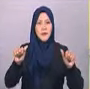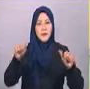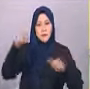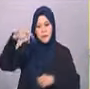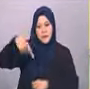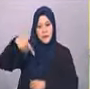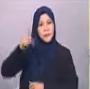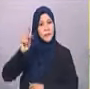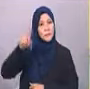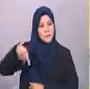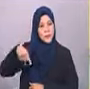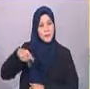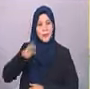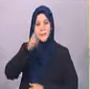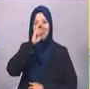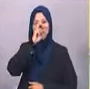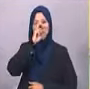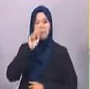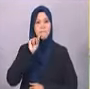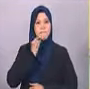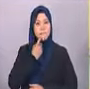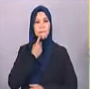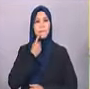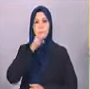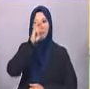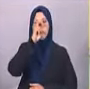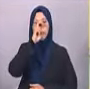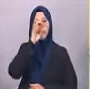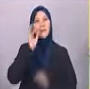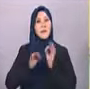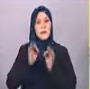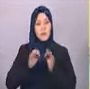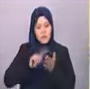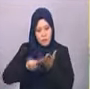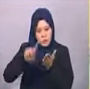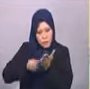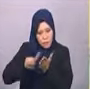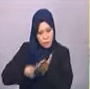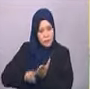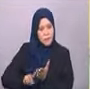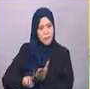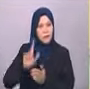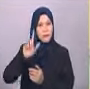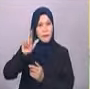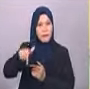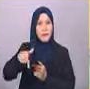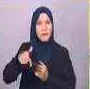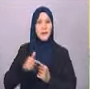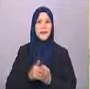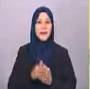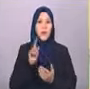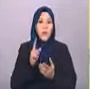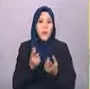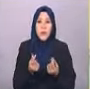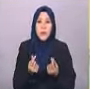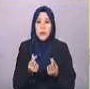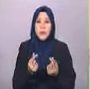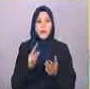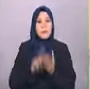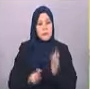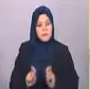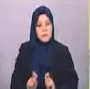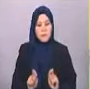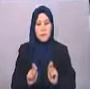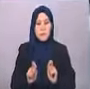bikepe yang lebih bergetar kan ini Apabila tidak meneliti dengan teliti apa tindakannya dan